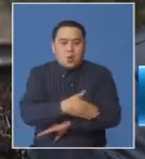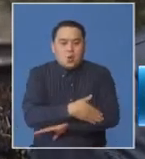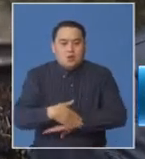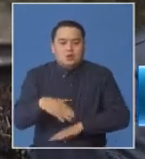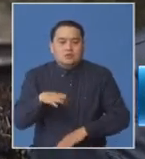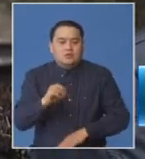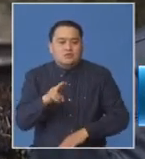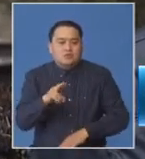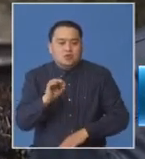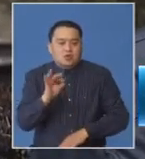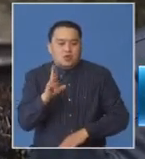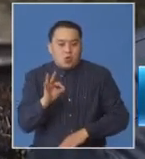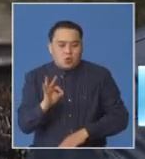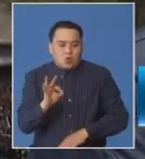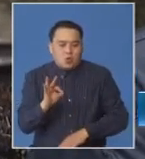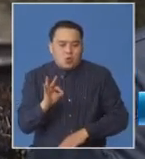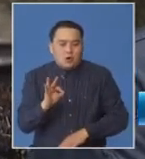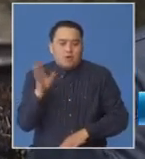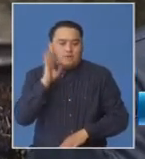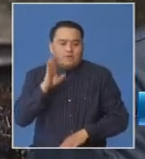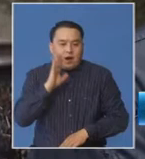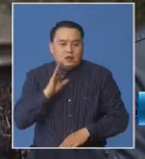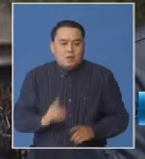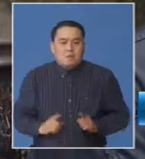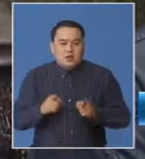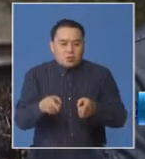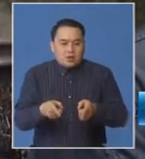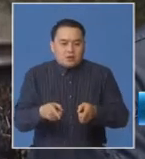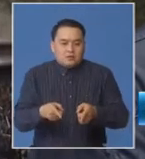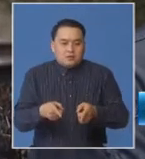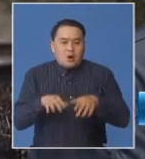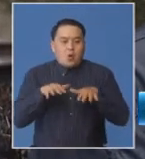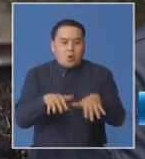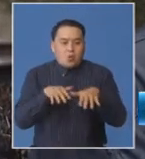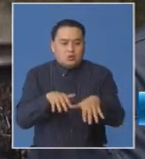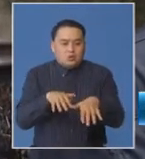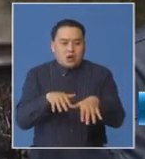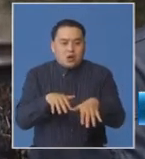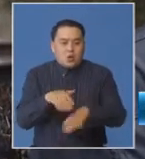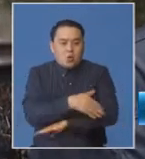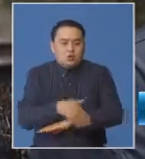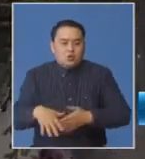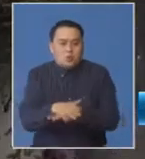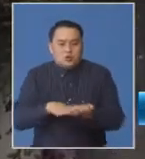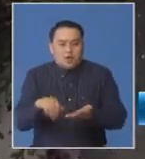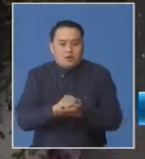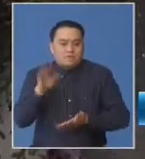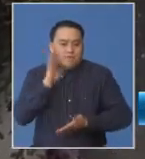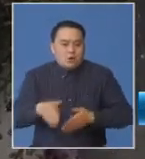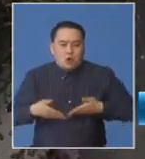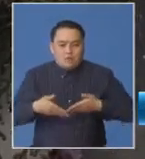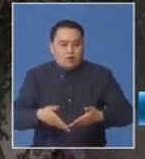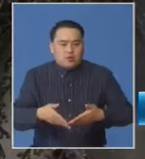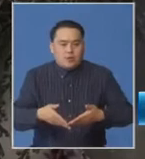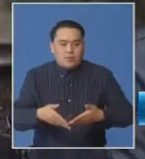Шевченко 48 вода с канала поступает по улице и смывает водопроводную сеть. Ну,